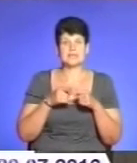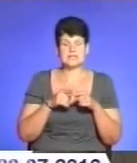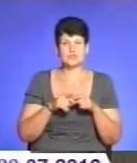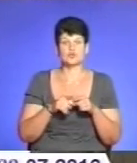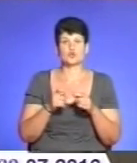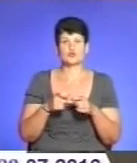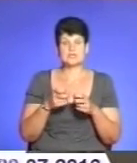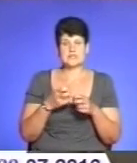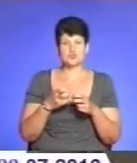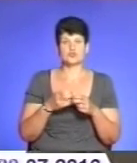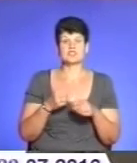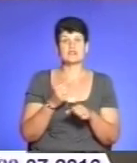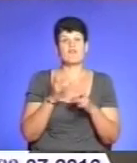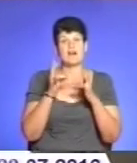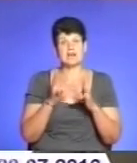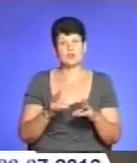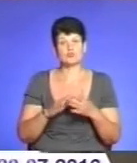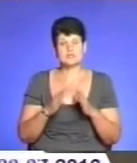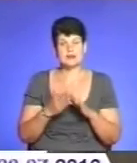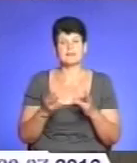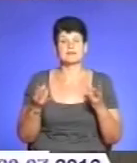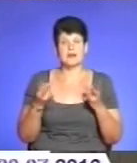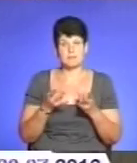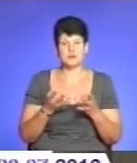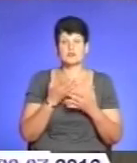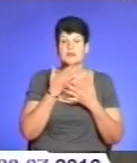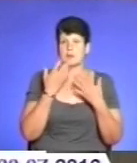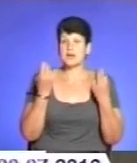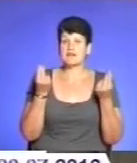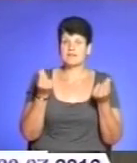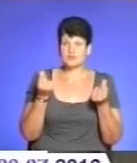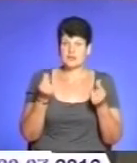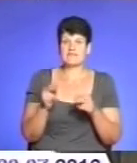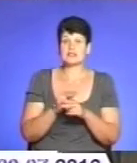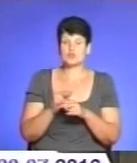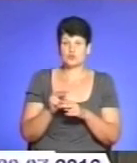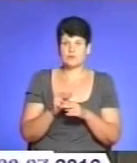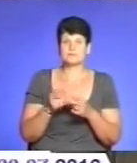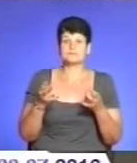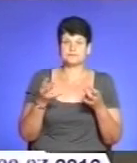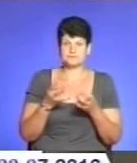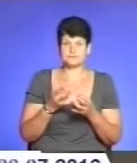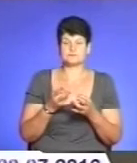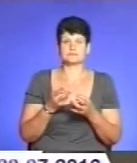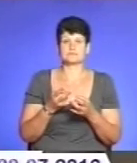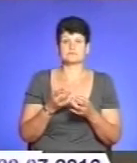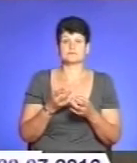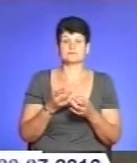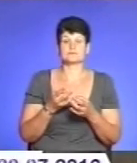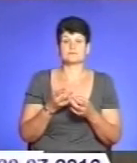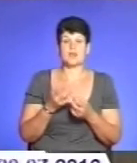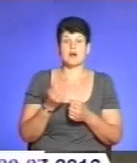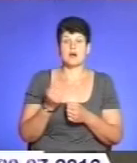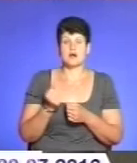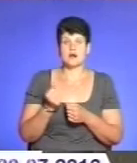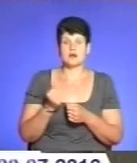стані, варто. Якщо немає фінансувань його відремонтувати, варто. Ну, а